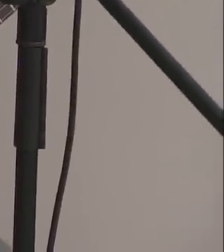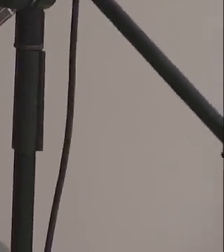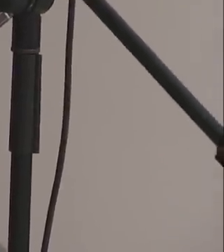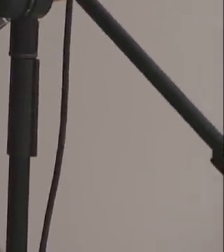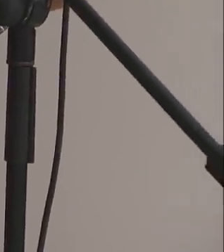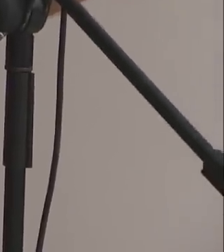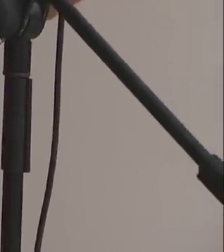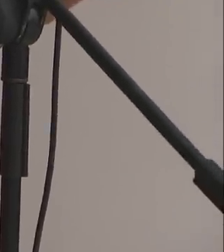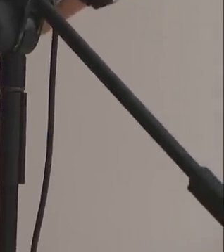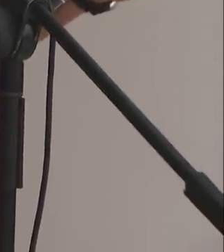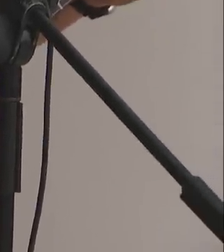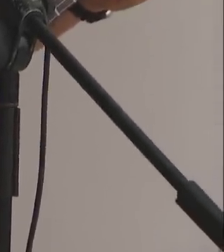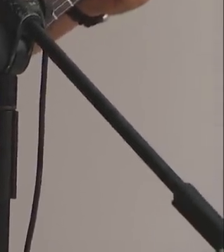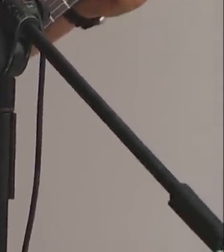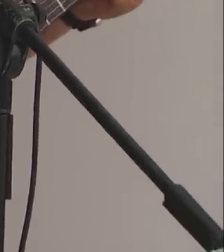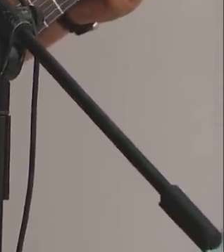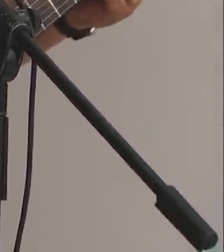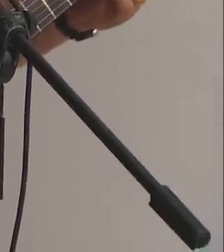mil-qrib li lek